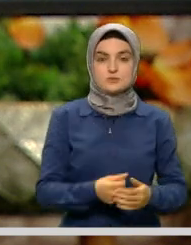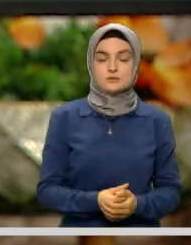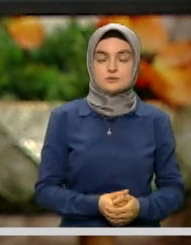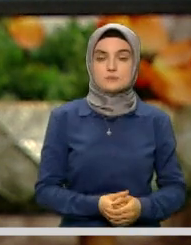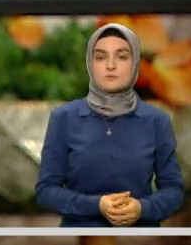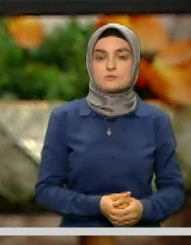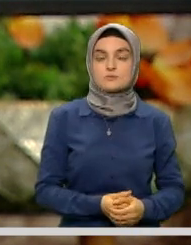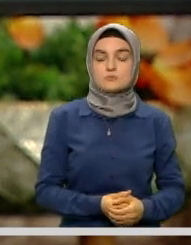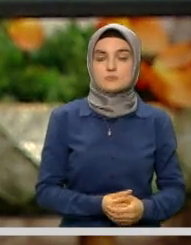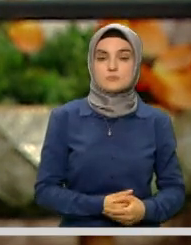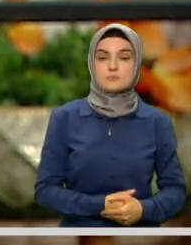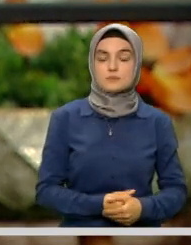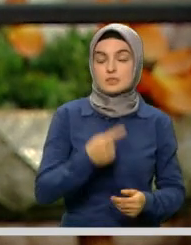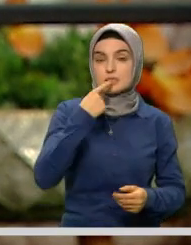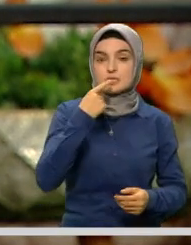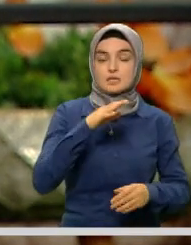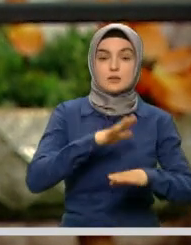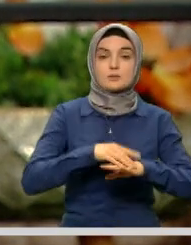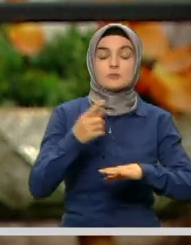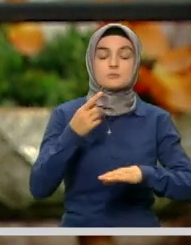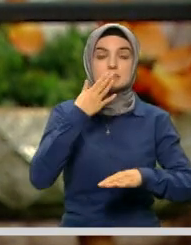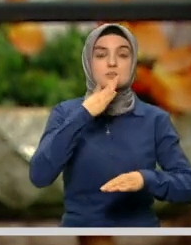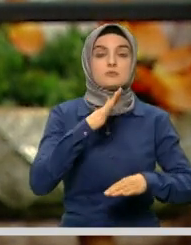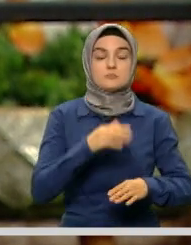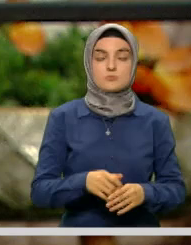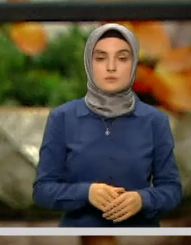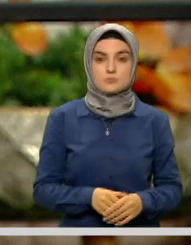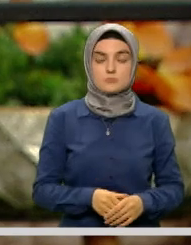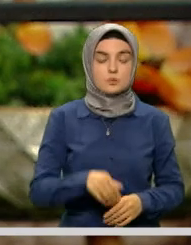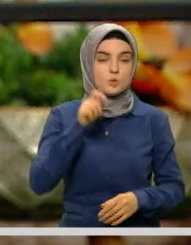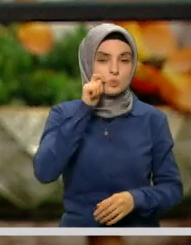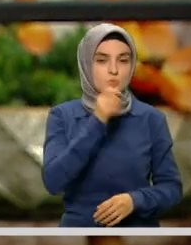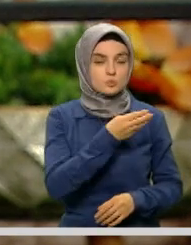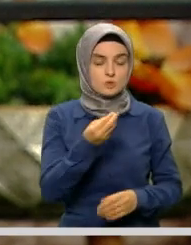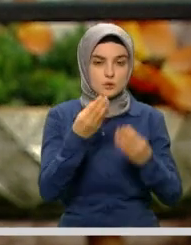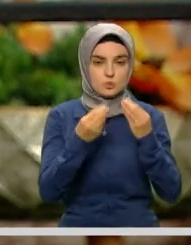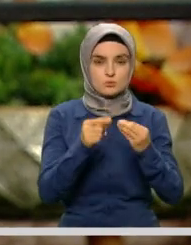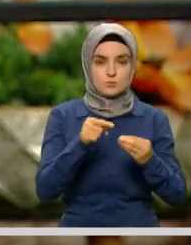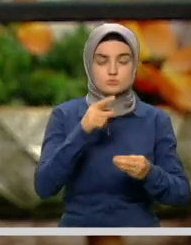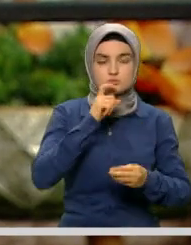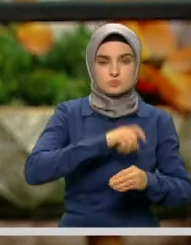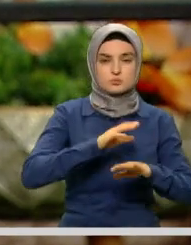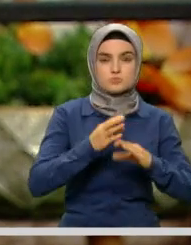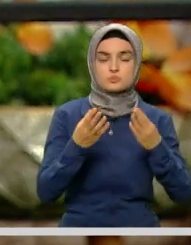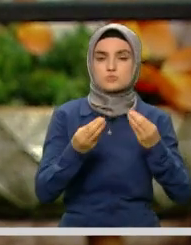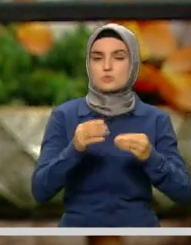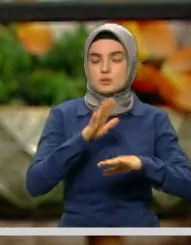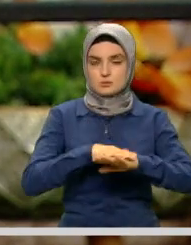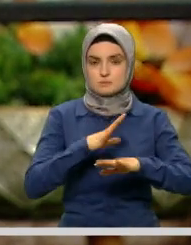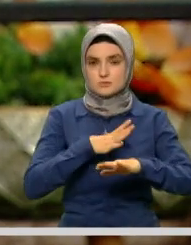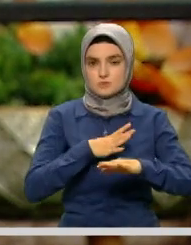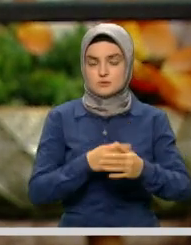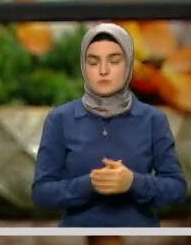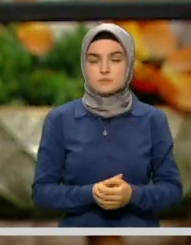şey sadece dil ile yapılan bir şey değil. Biz Müslümanlar olarak belki bu hatayı çok yapıyoruz. Yani elimizi